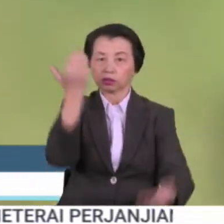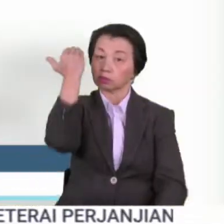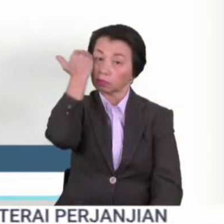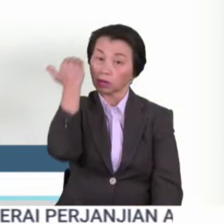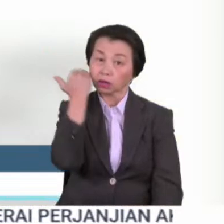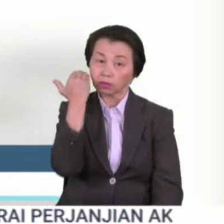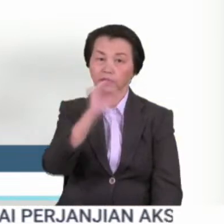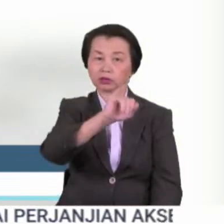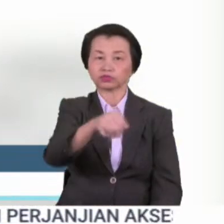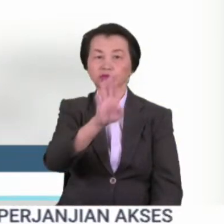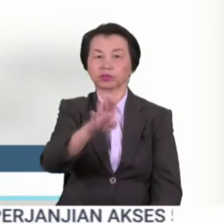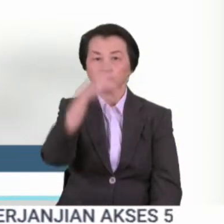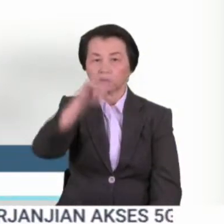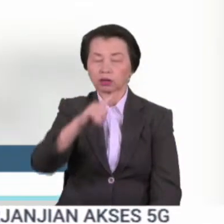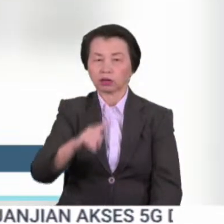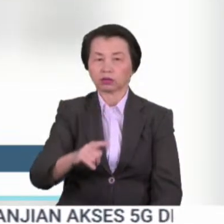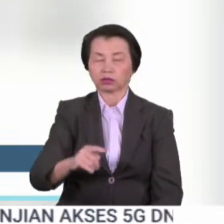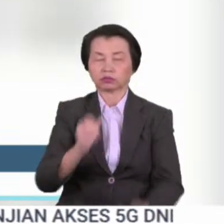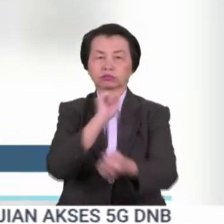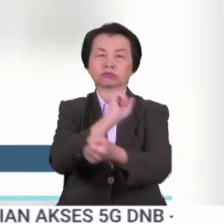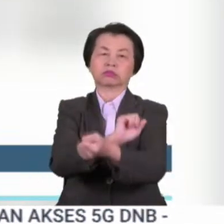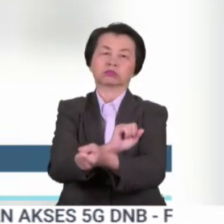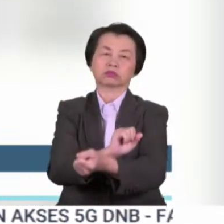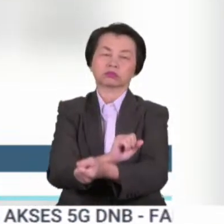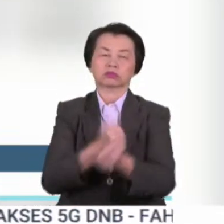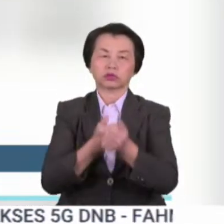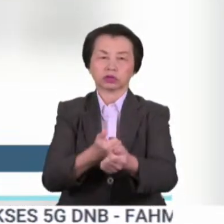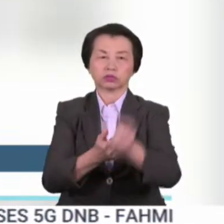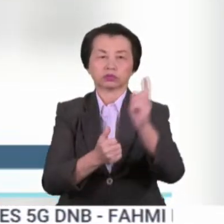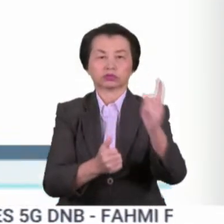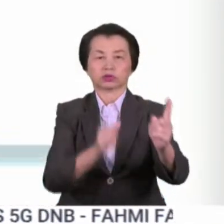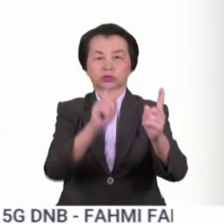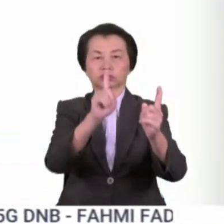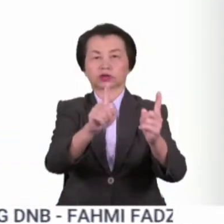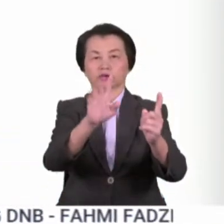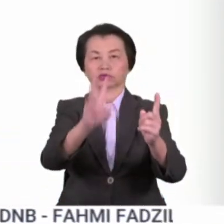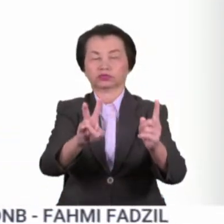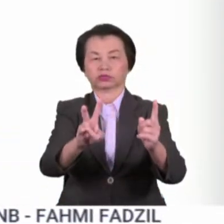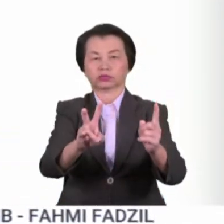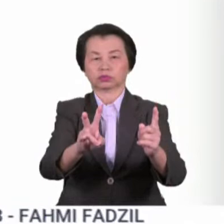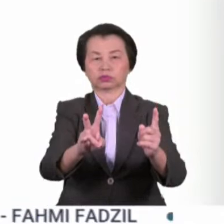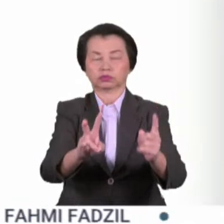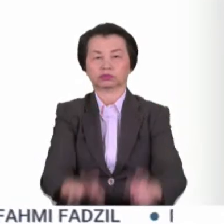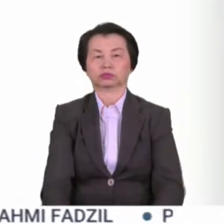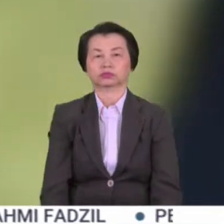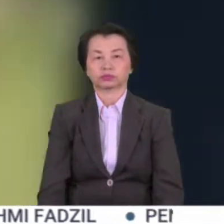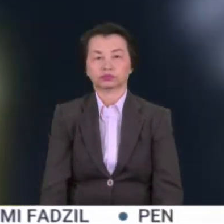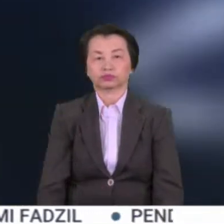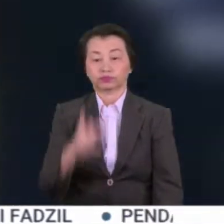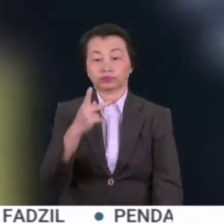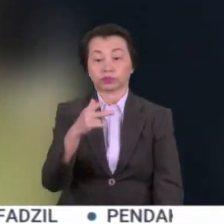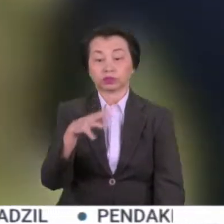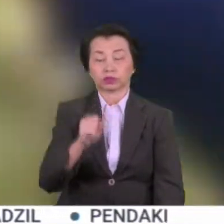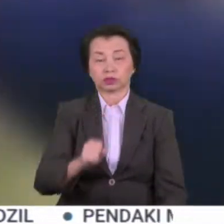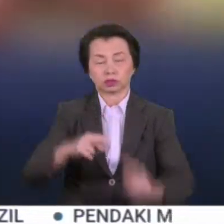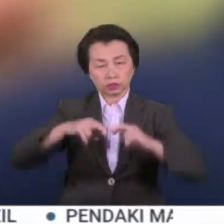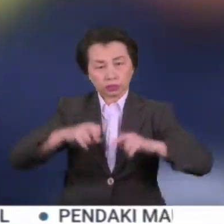baru untuk ditarikan 117 kanon prosedur jinayah